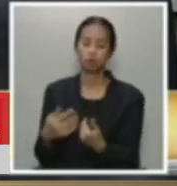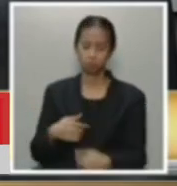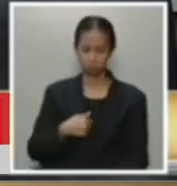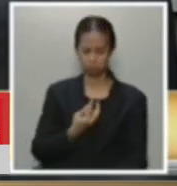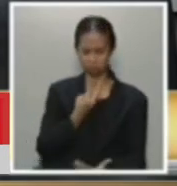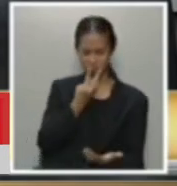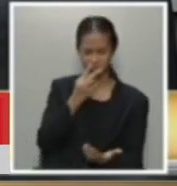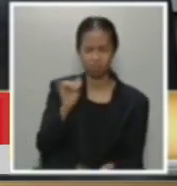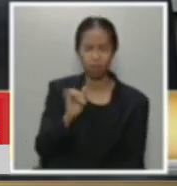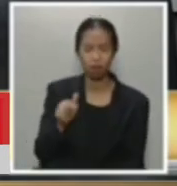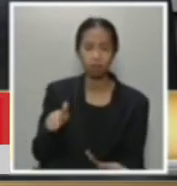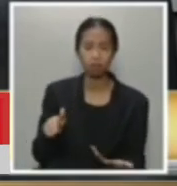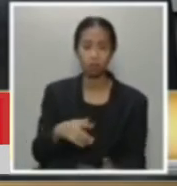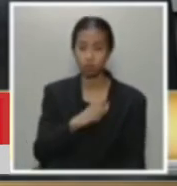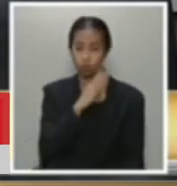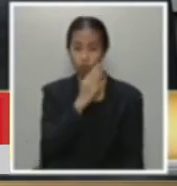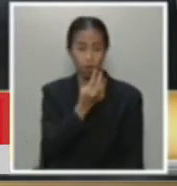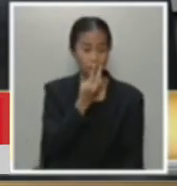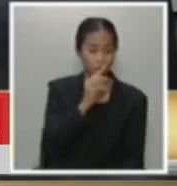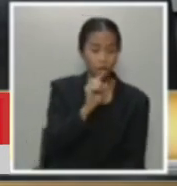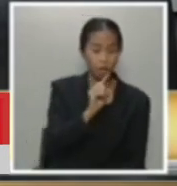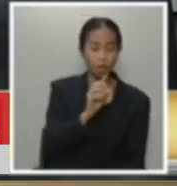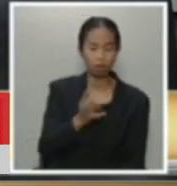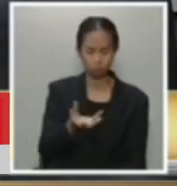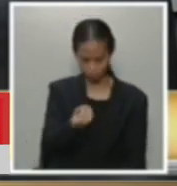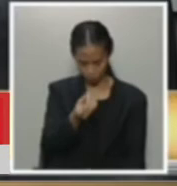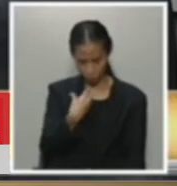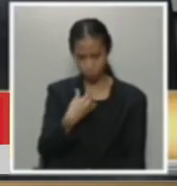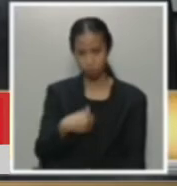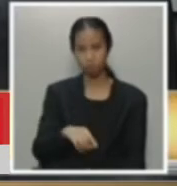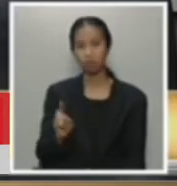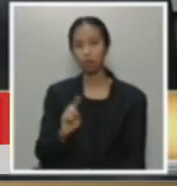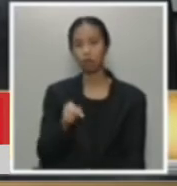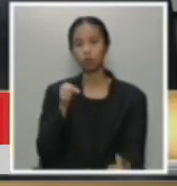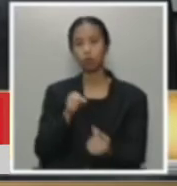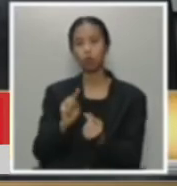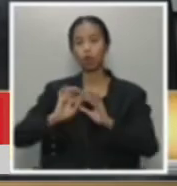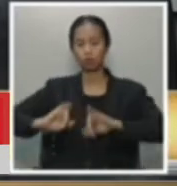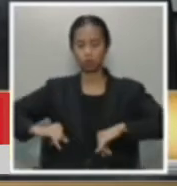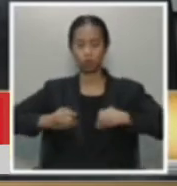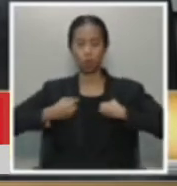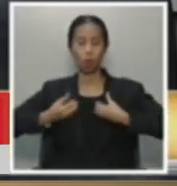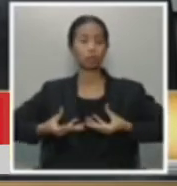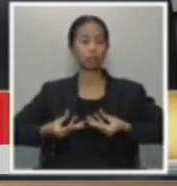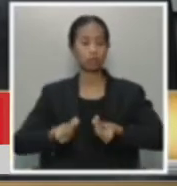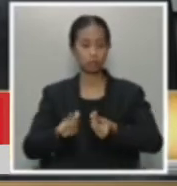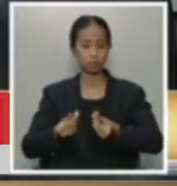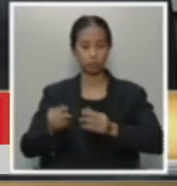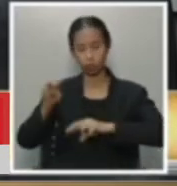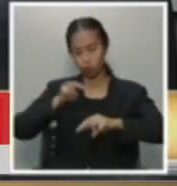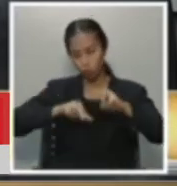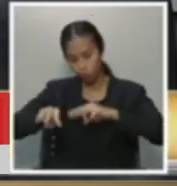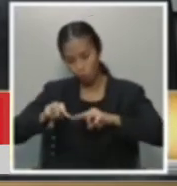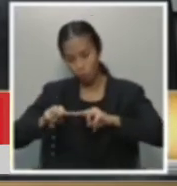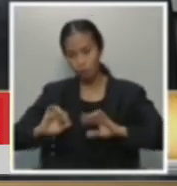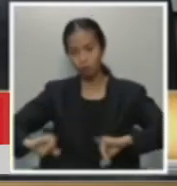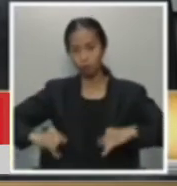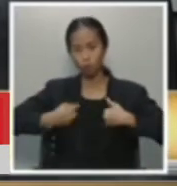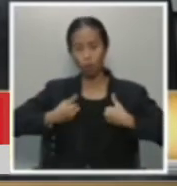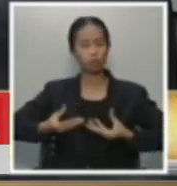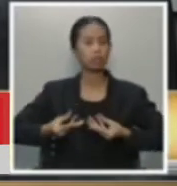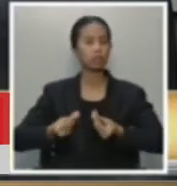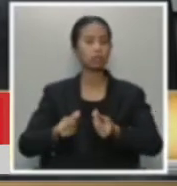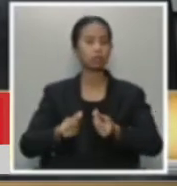เห็นท่านลองบอกนะครับว่าจัดให้มีการกระจายถือครองที่ดินอย่างเป็นธรรมรวมทั้งการตรวจสอบกรรมสิทธิ์การยึดถือครอง